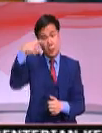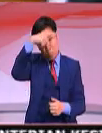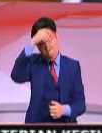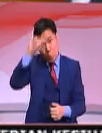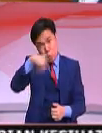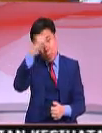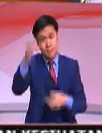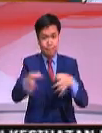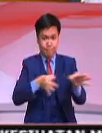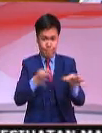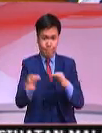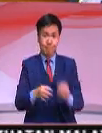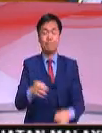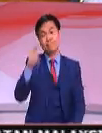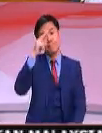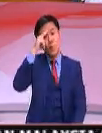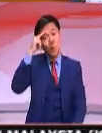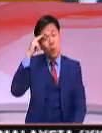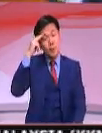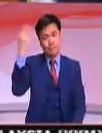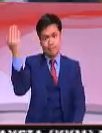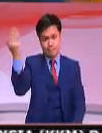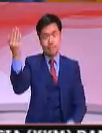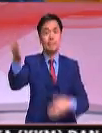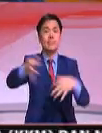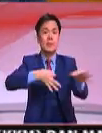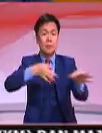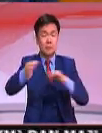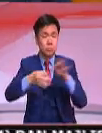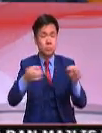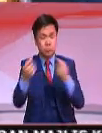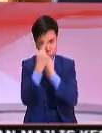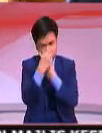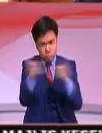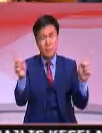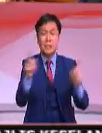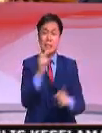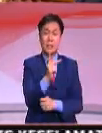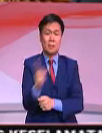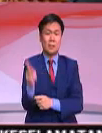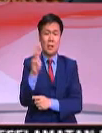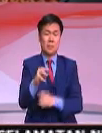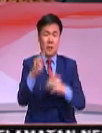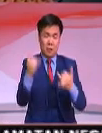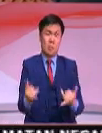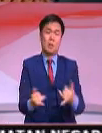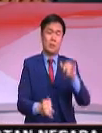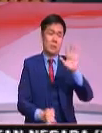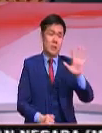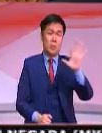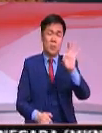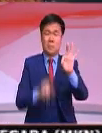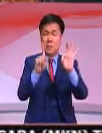Putrajaya, Ketua Pengarah Kesihatan Tan Sri Dr. Nur Hisham Abdullah memaklumkan KKM kini boleh melakukan